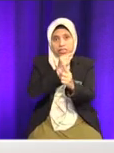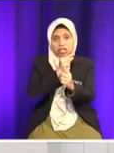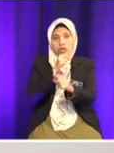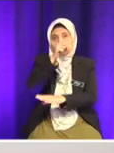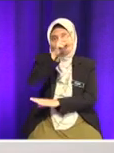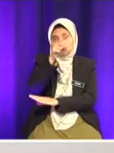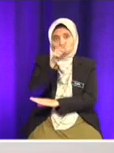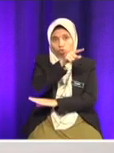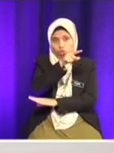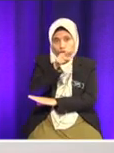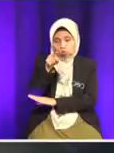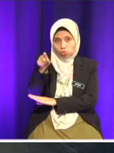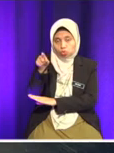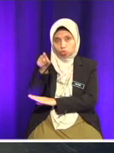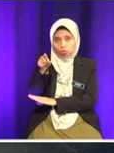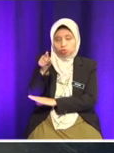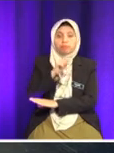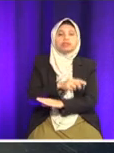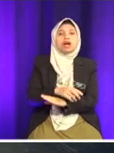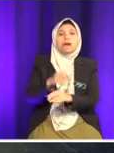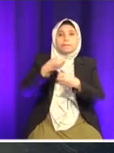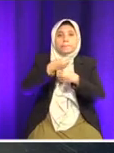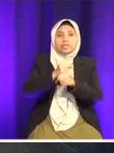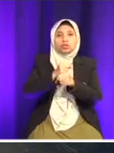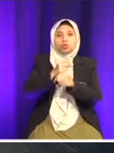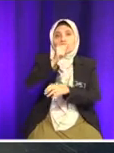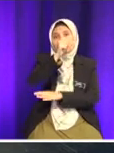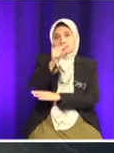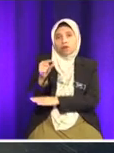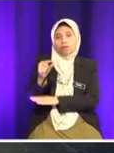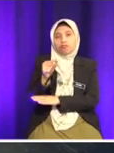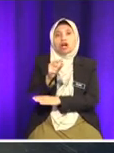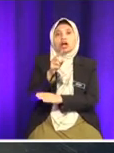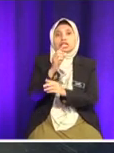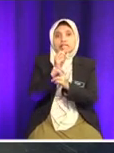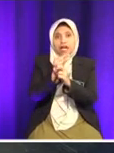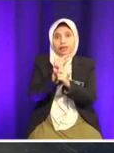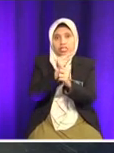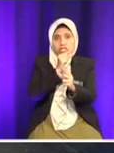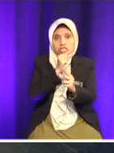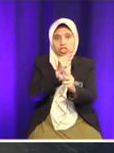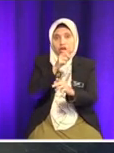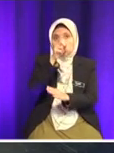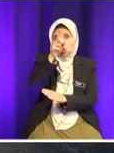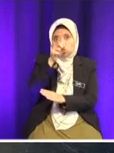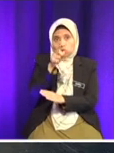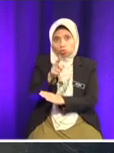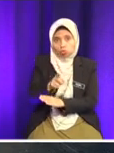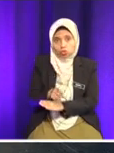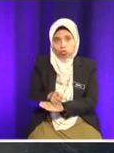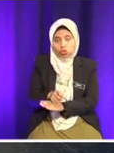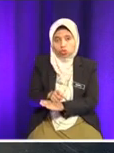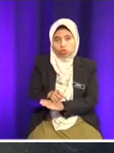jadi bentuk grafik ini adalah grafik garis lurus dan Tiada koordinat titik paling rendah atau